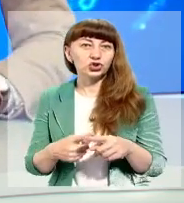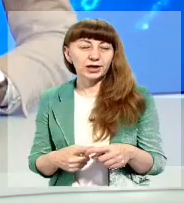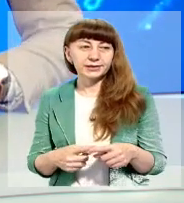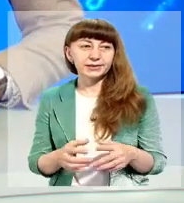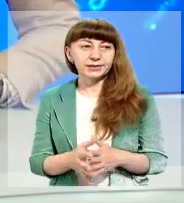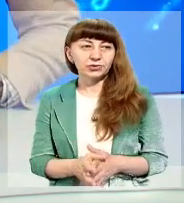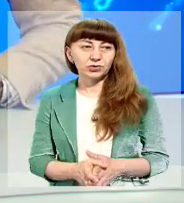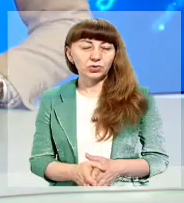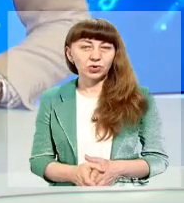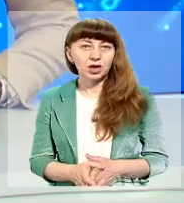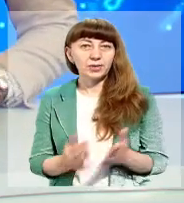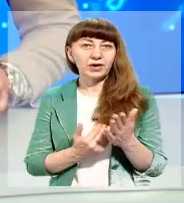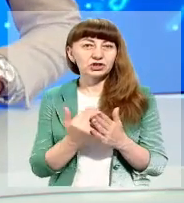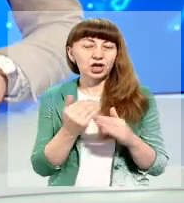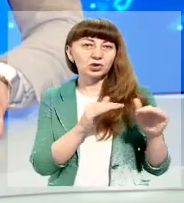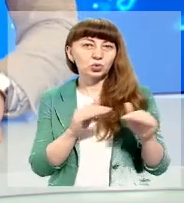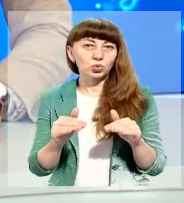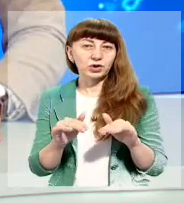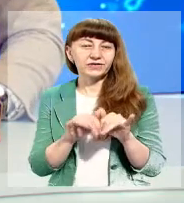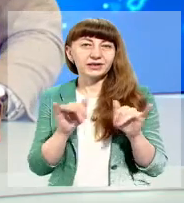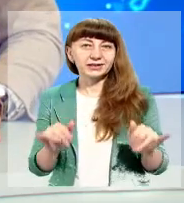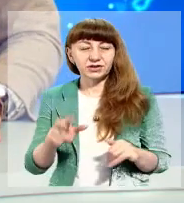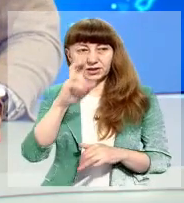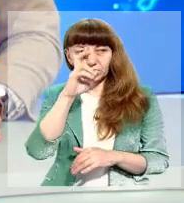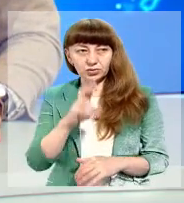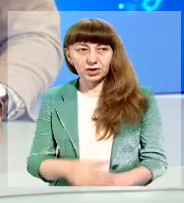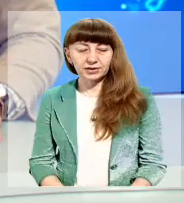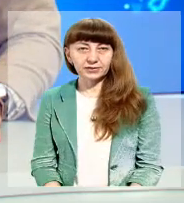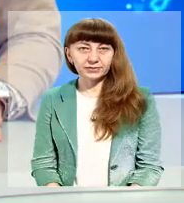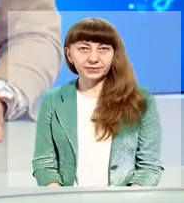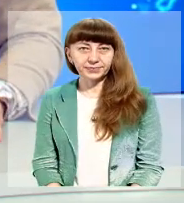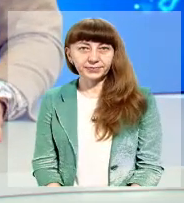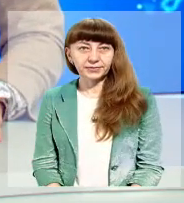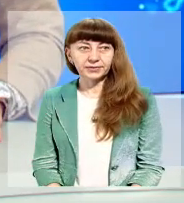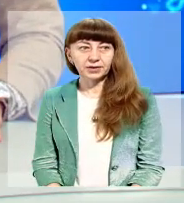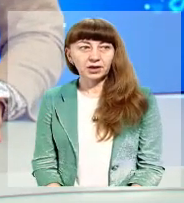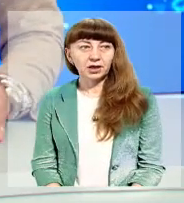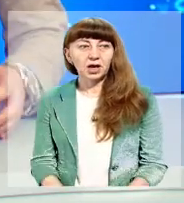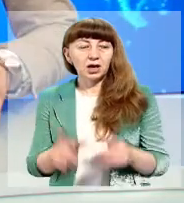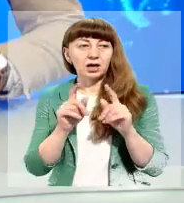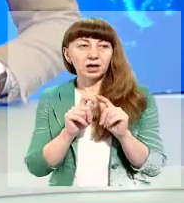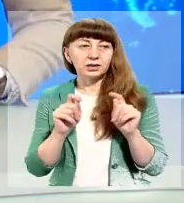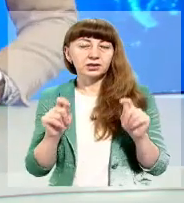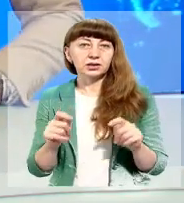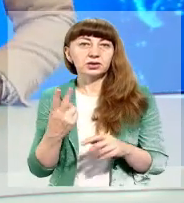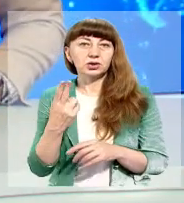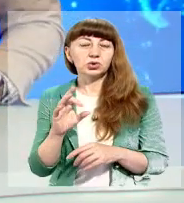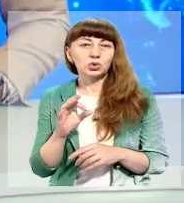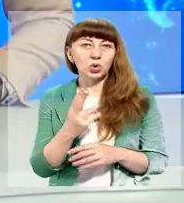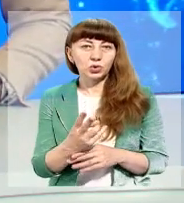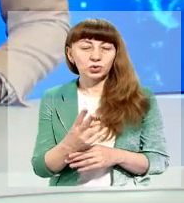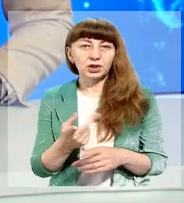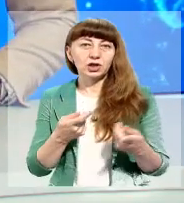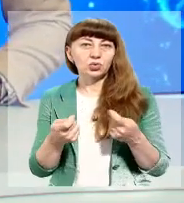халықтың сұранысы да арта түспек. Демек, құжат мәселесін реттейтін орталықтардың ашылуы заңды құбылыс. Осындай орталықтар өз